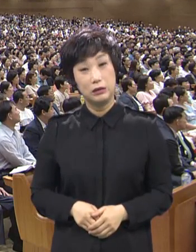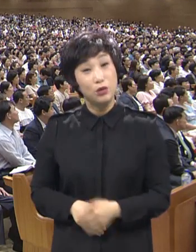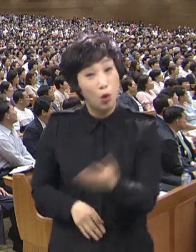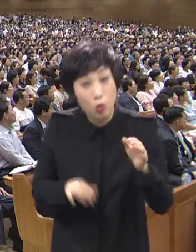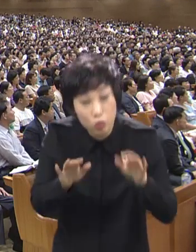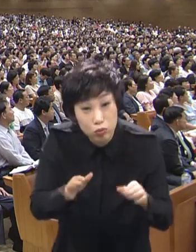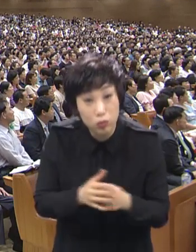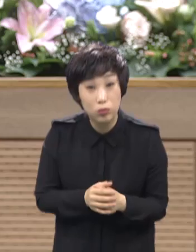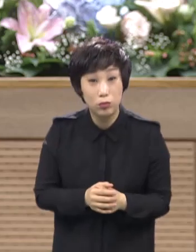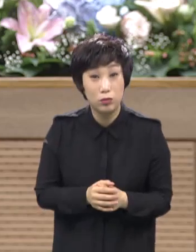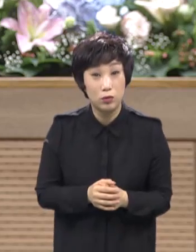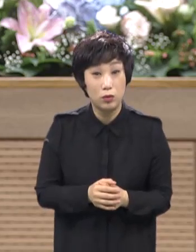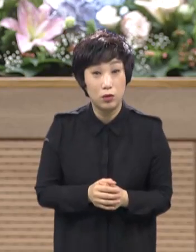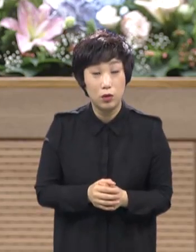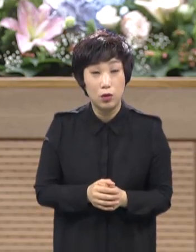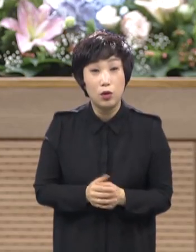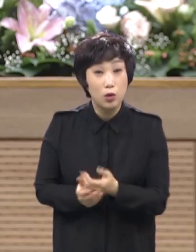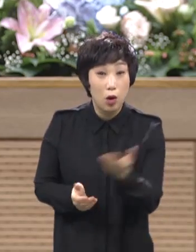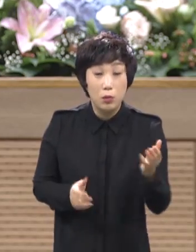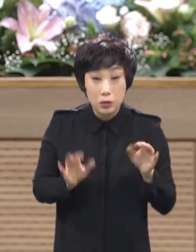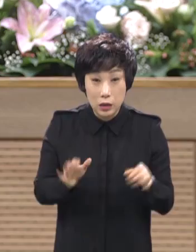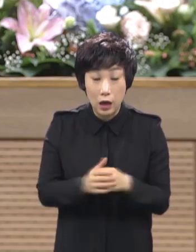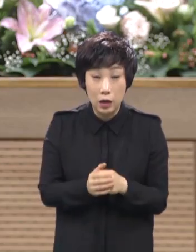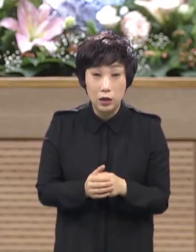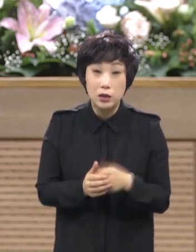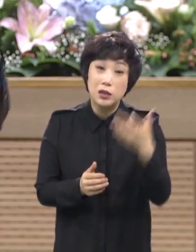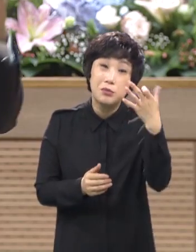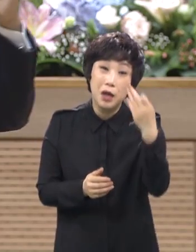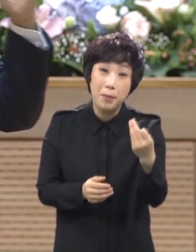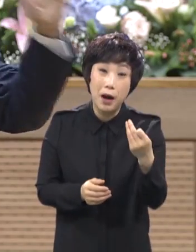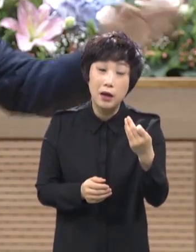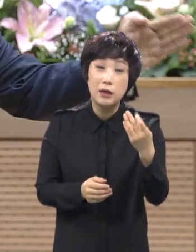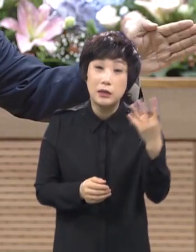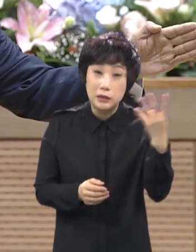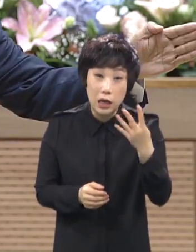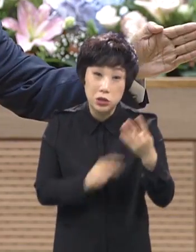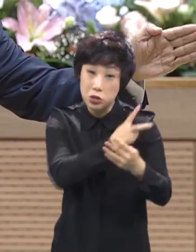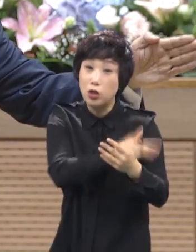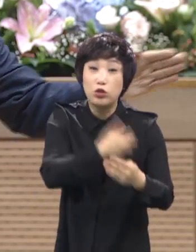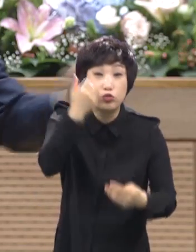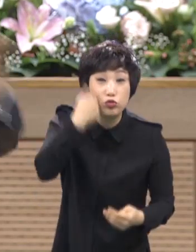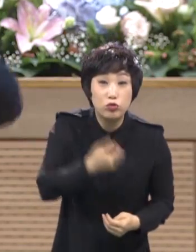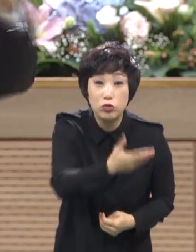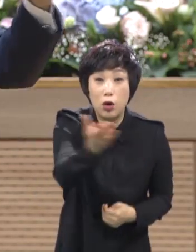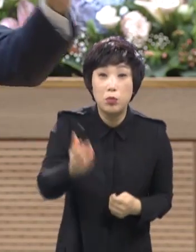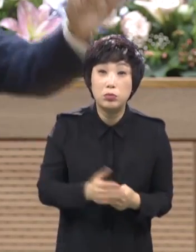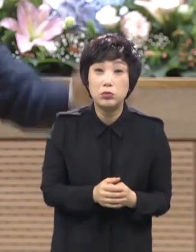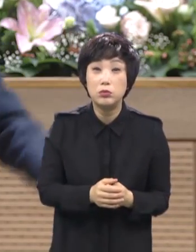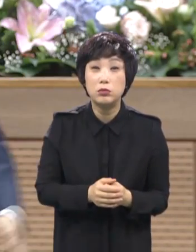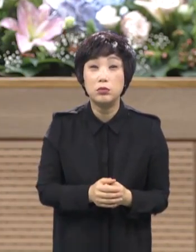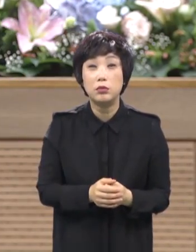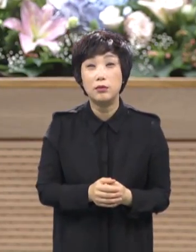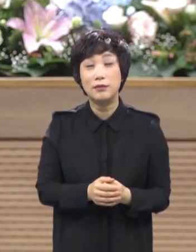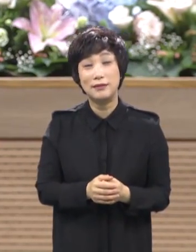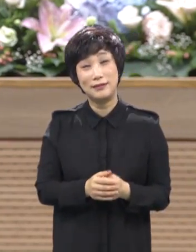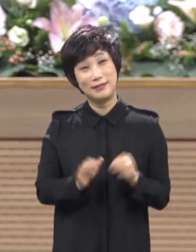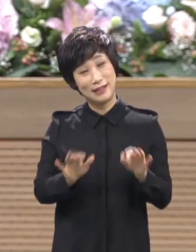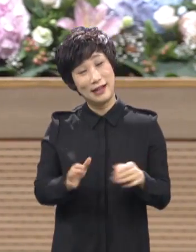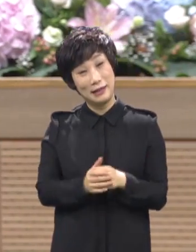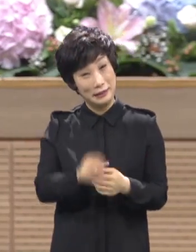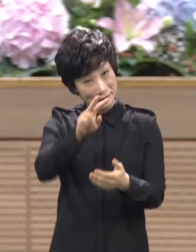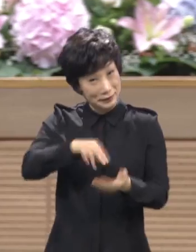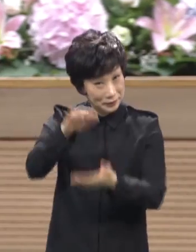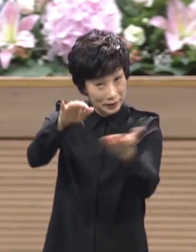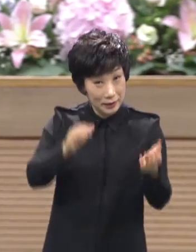그러면 누가 14만 4천의 자격이냐? 자격이냐?